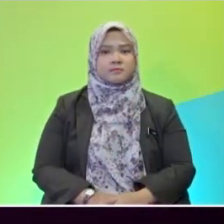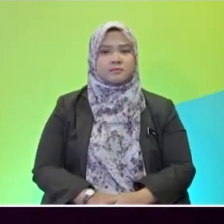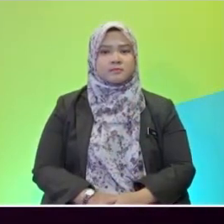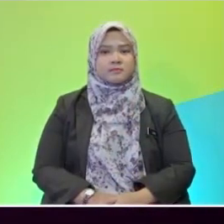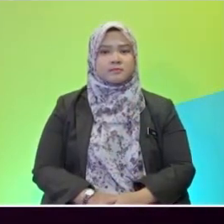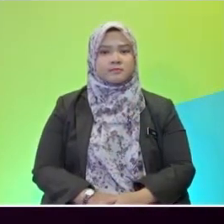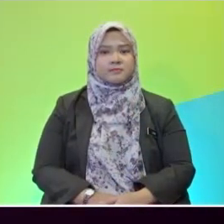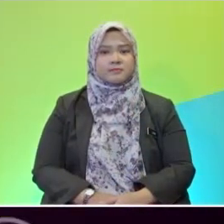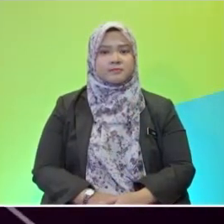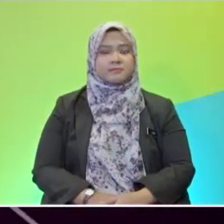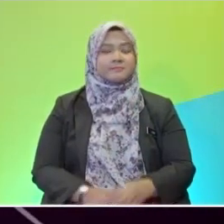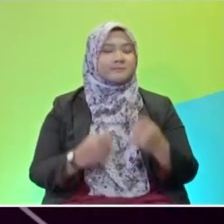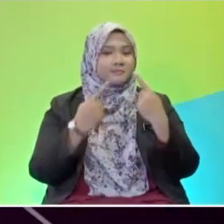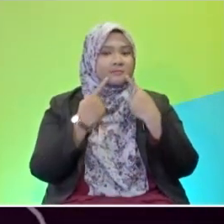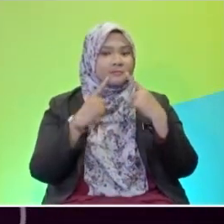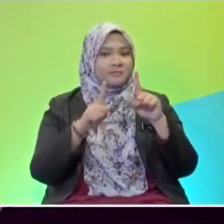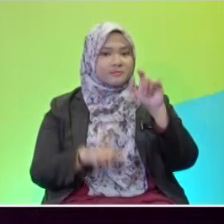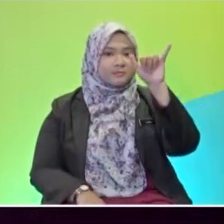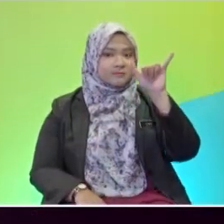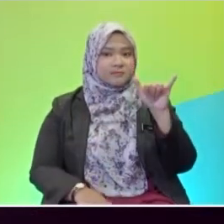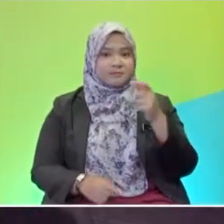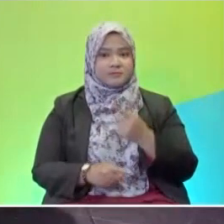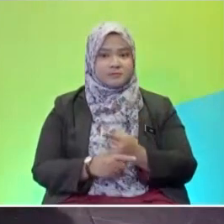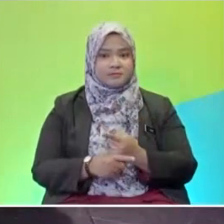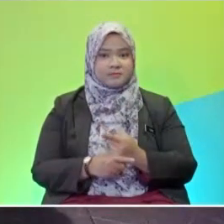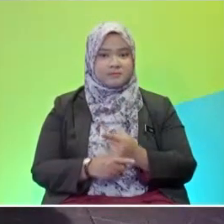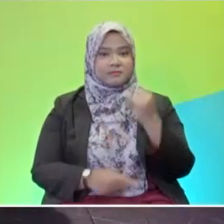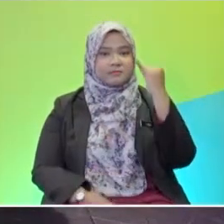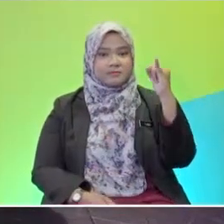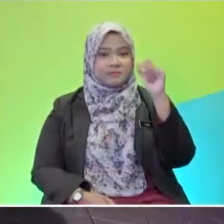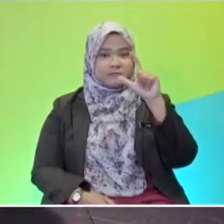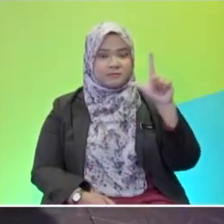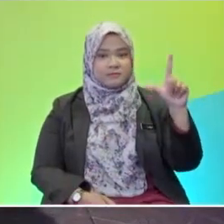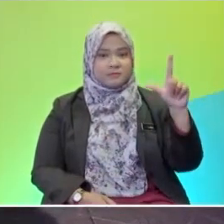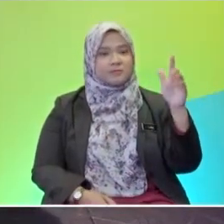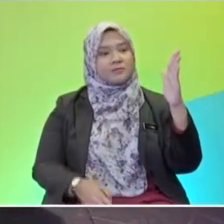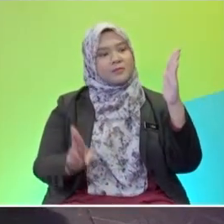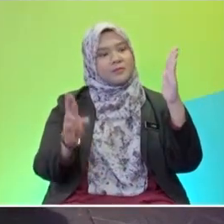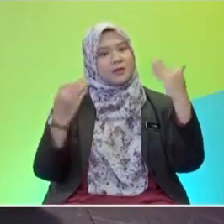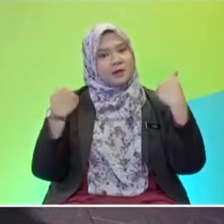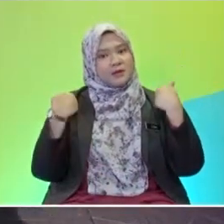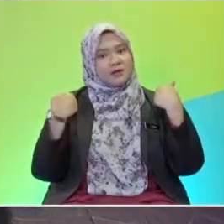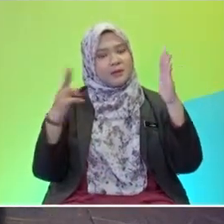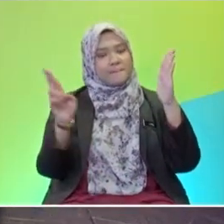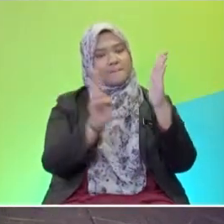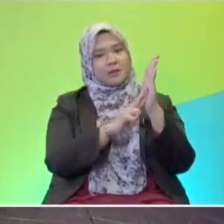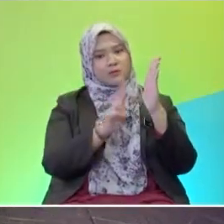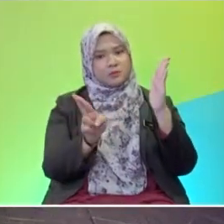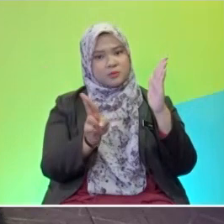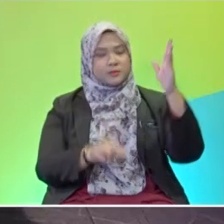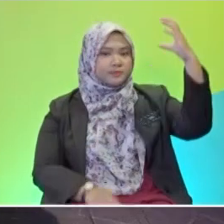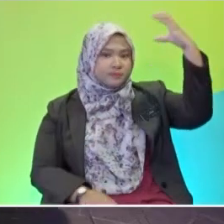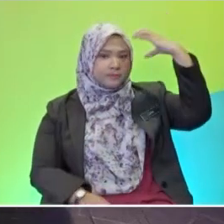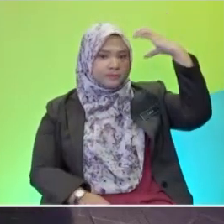karena cahaya dipantulkan Kirana ada pantulan cahaya boleh